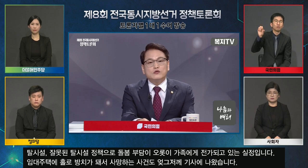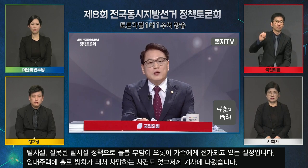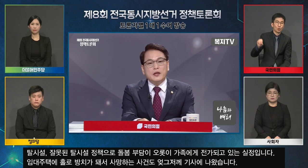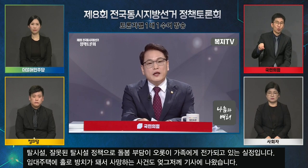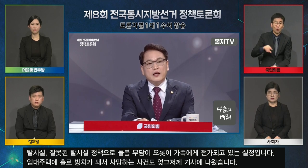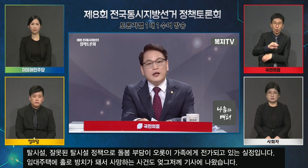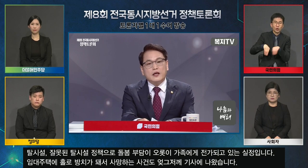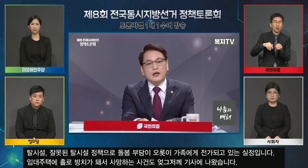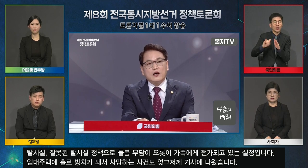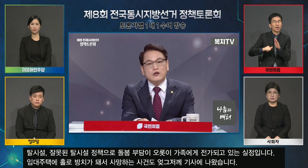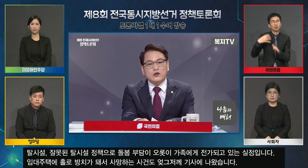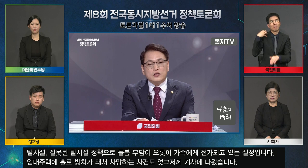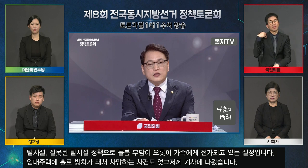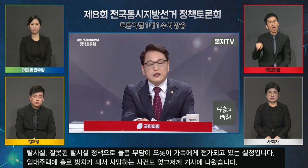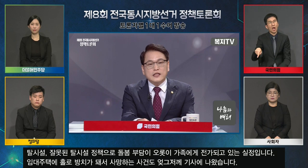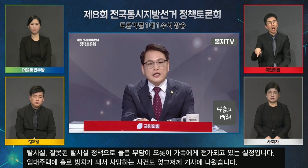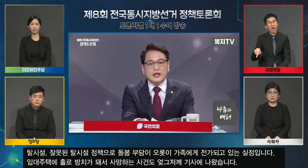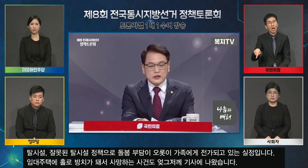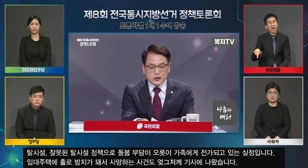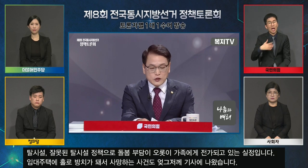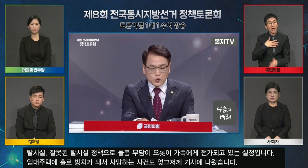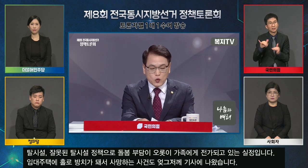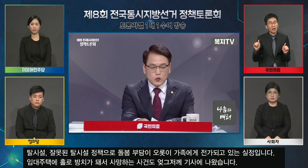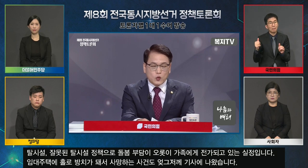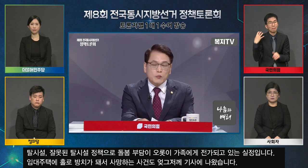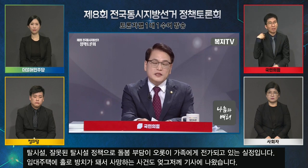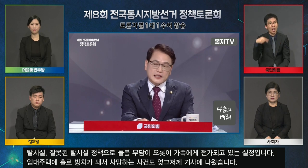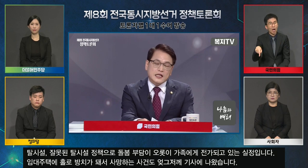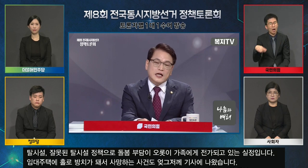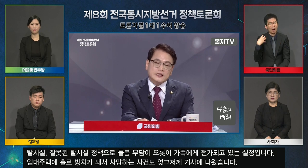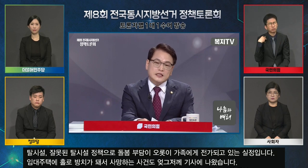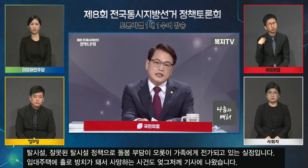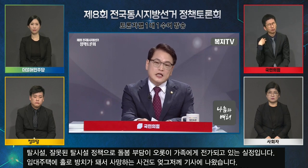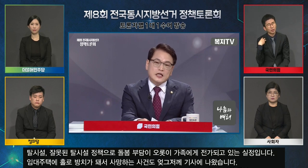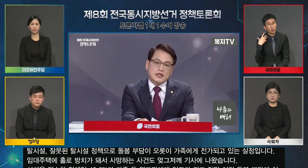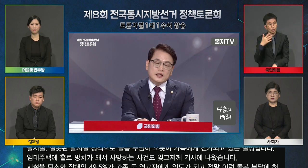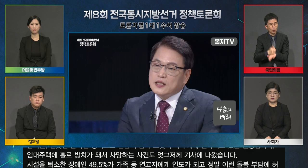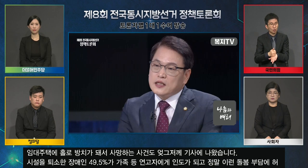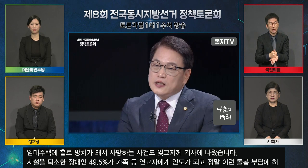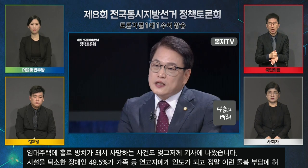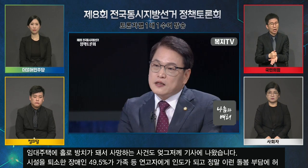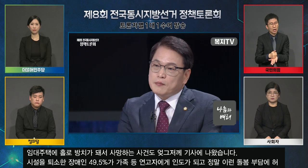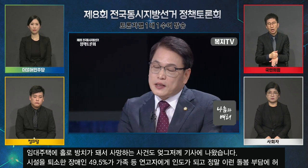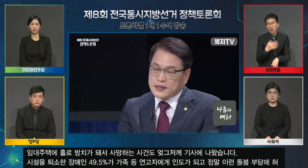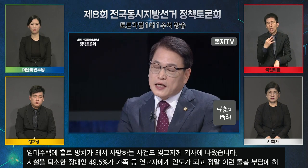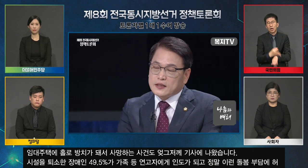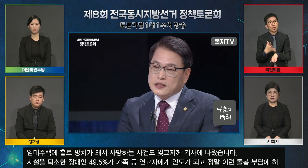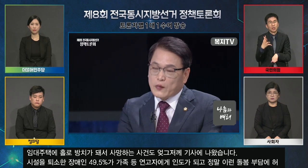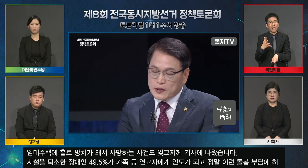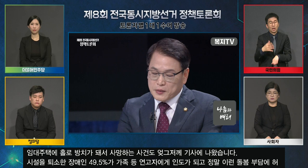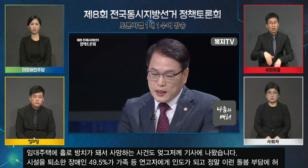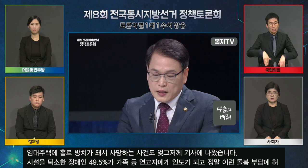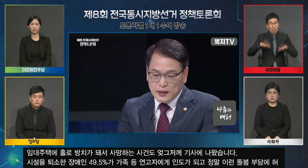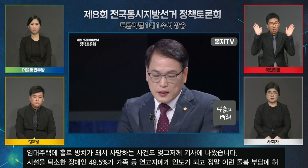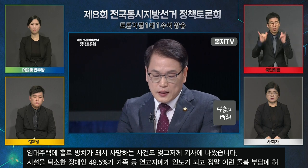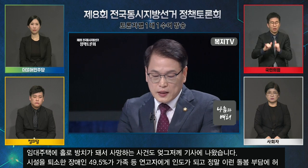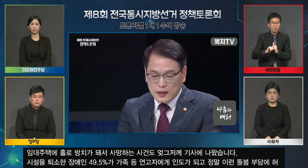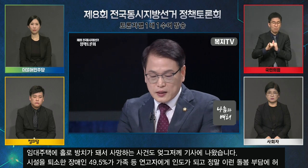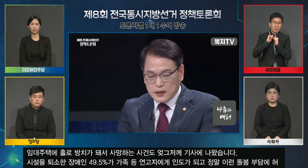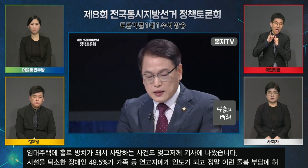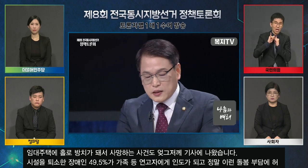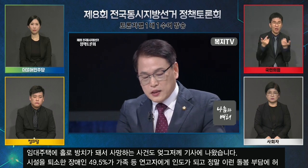이런 돌봄 부담에 허덕이는 장애인 가정에서 동반 자살까지 발생하는 상황입니다.